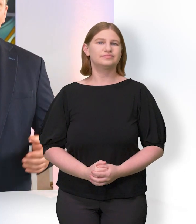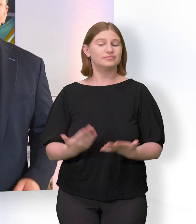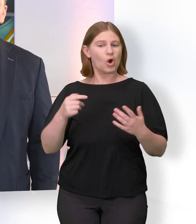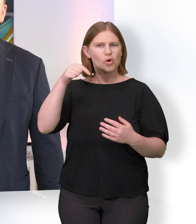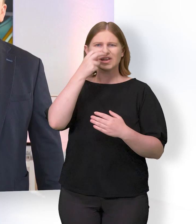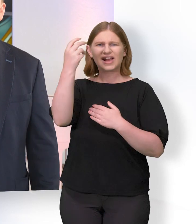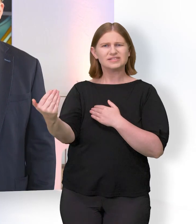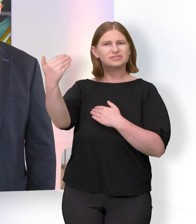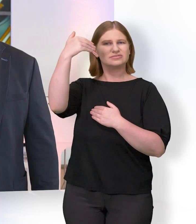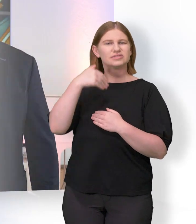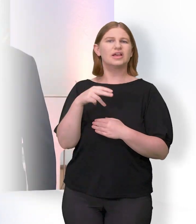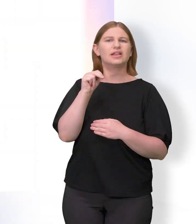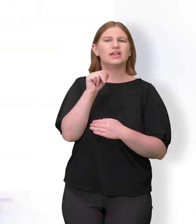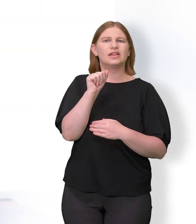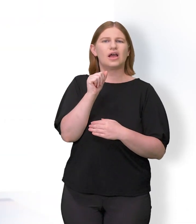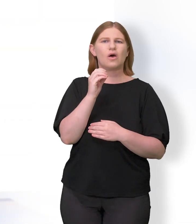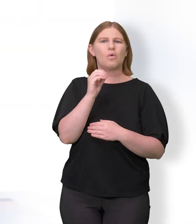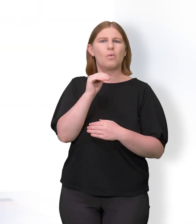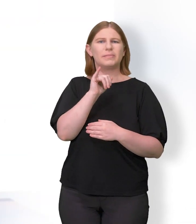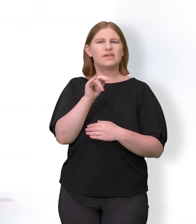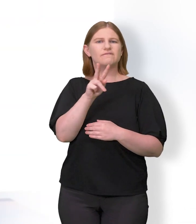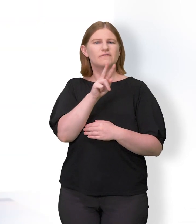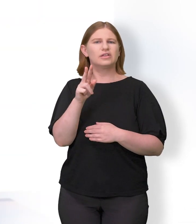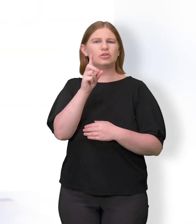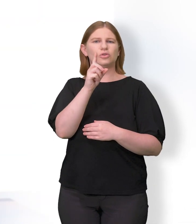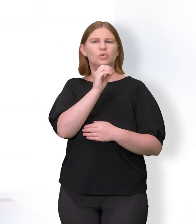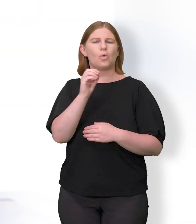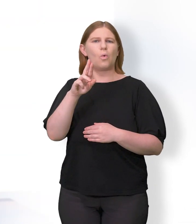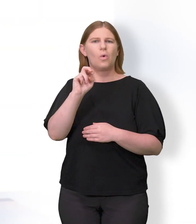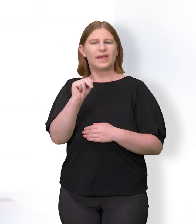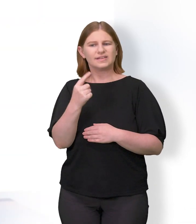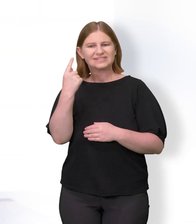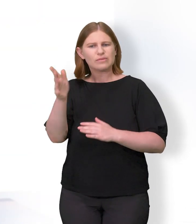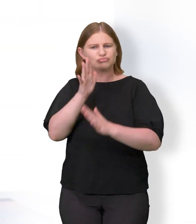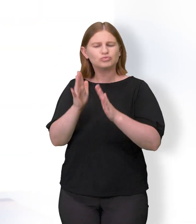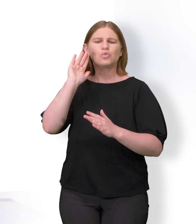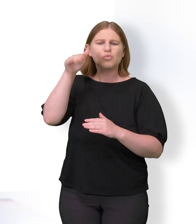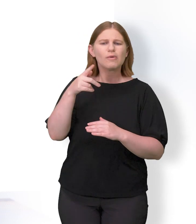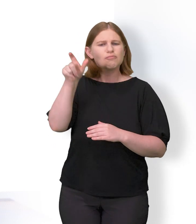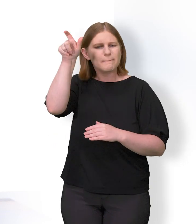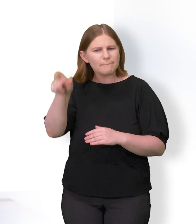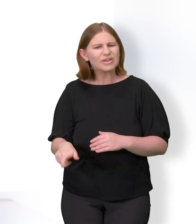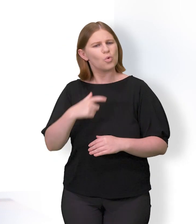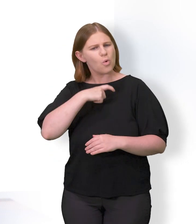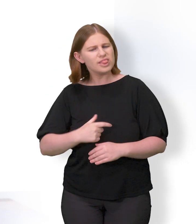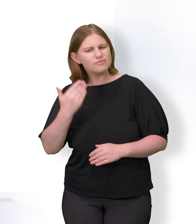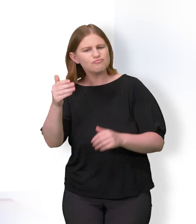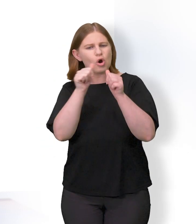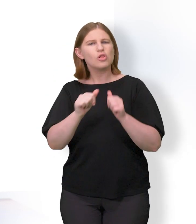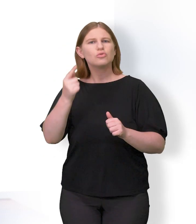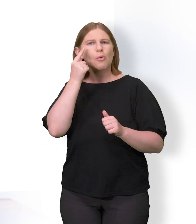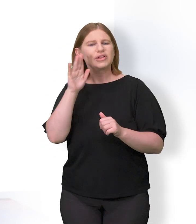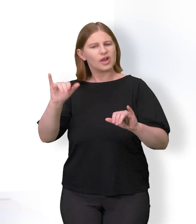Zu Gast ist heute Naomi van Doren, die von persönlichen Glücksmomenten in ihrem Leben spricht und uns glücklich